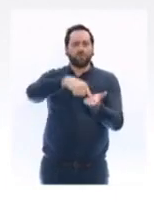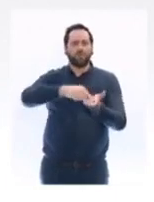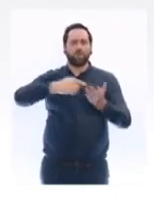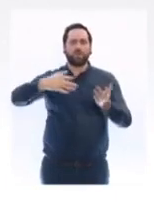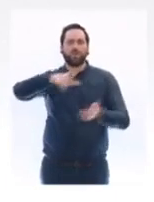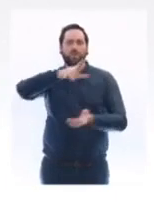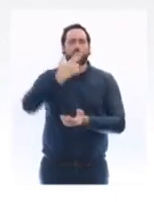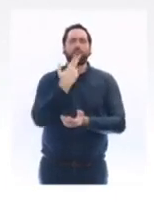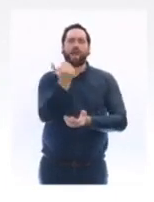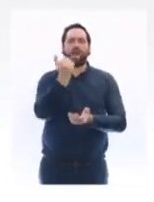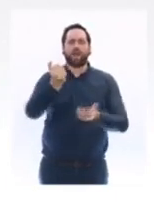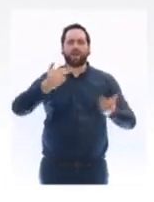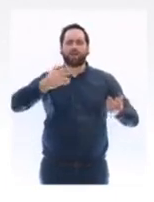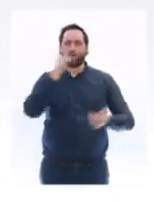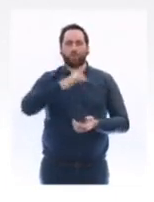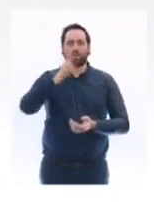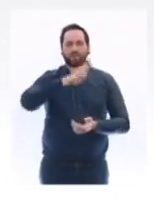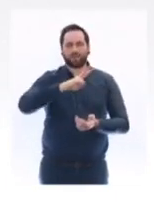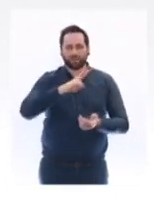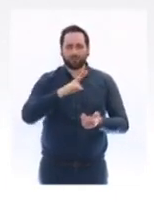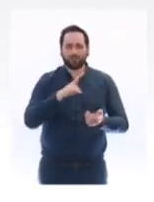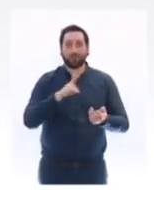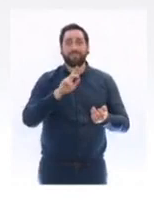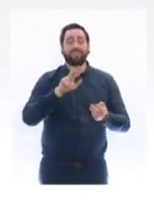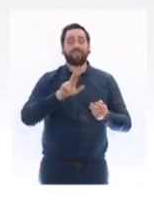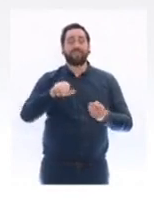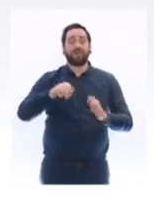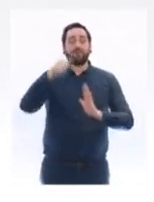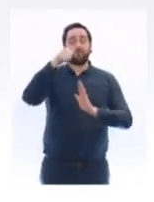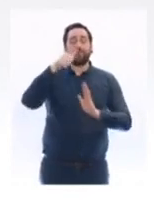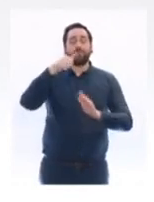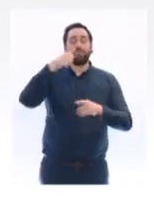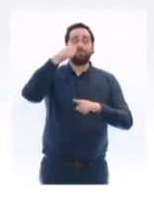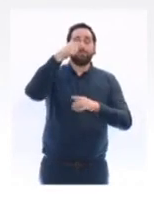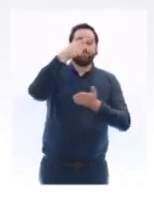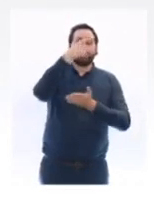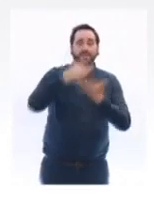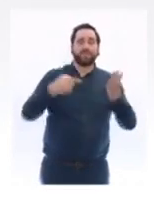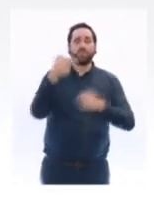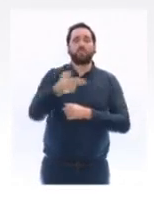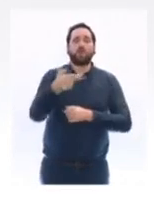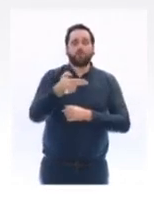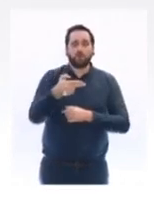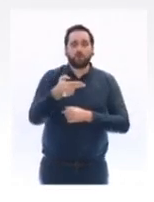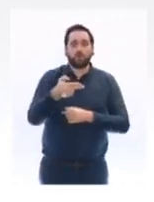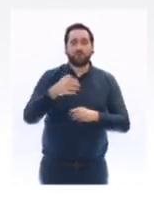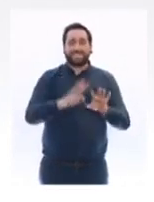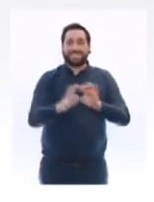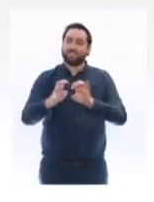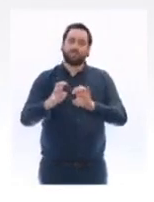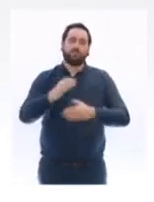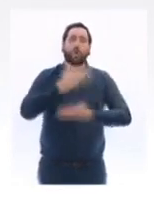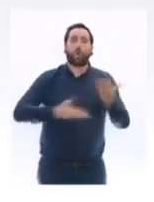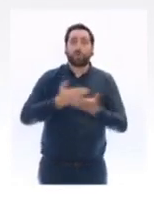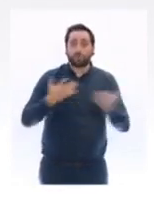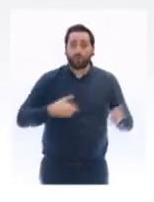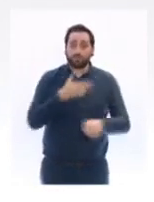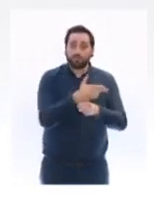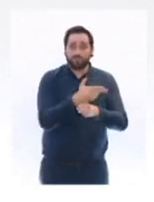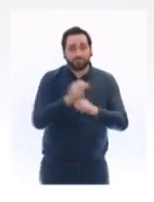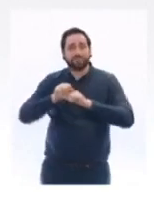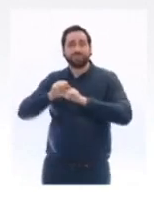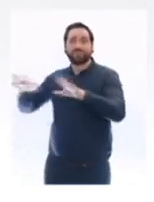des activités de livraison et de retrait de commandes, c'est-à-dire le click and collect, et bien entendu les aides à la numérisation dont vient de parler